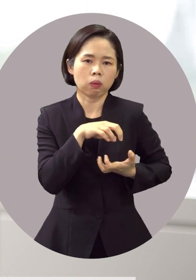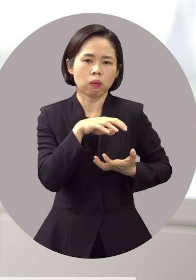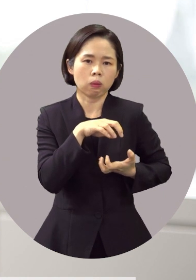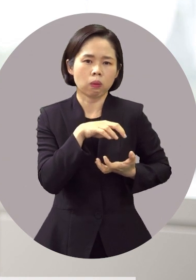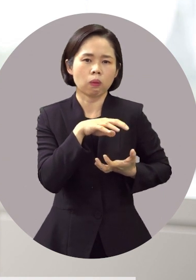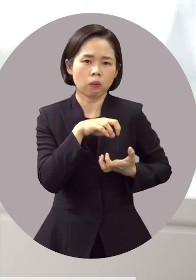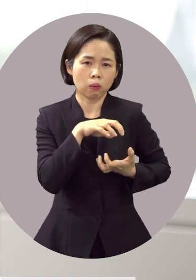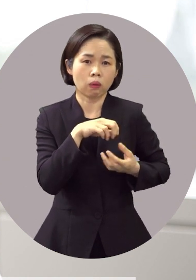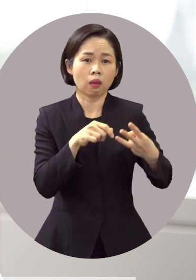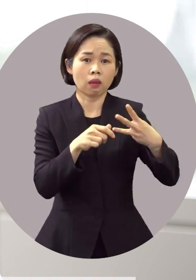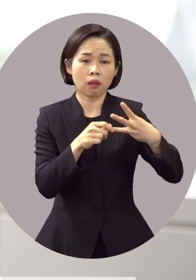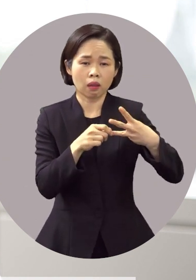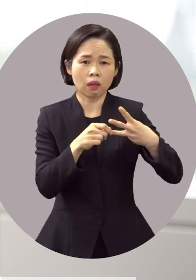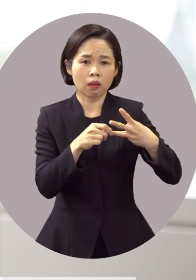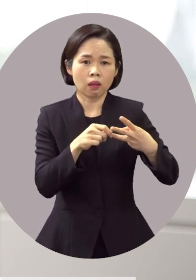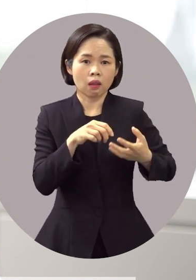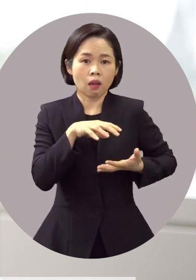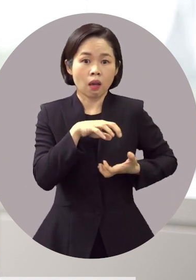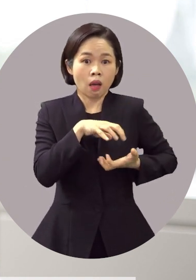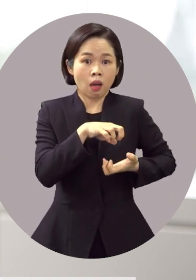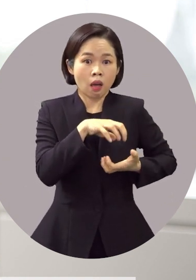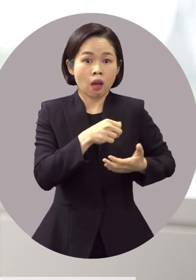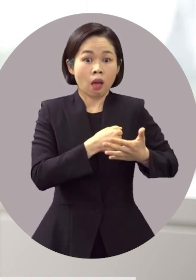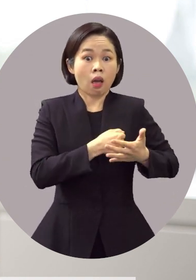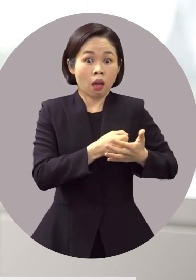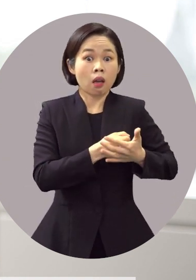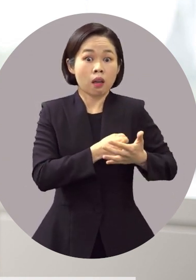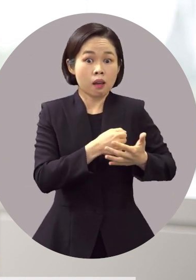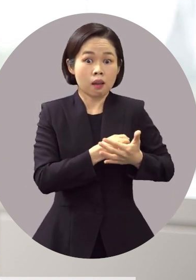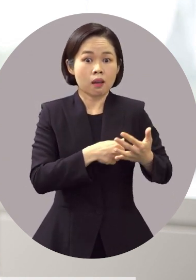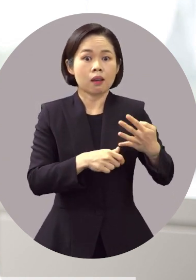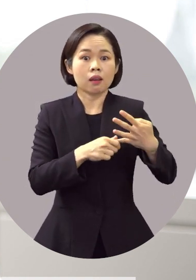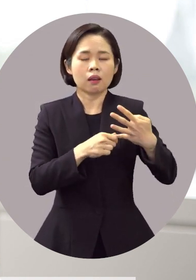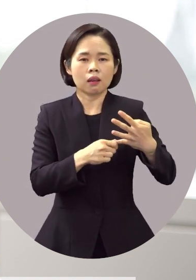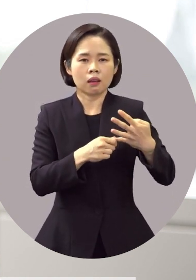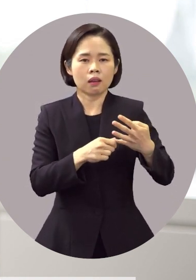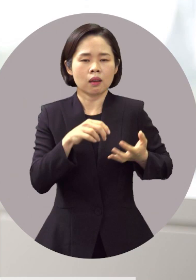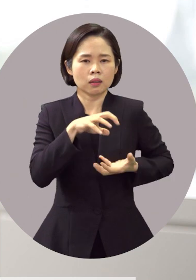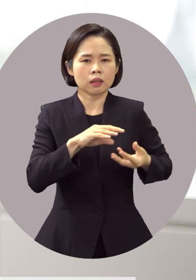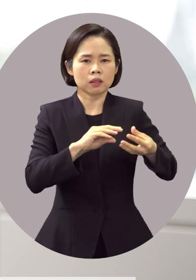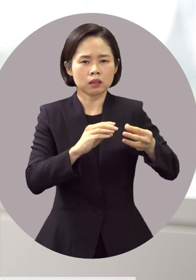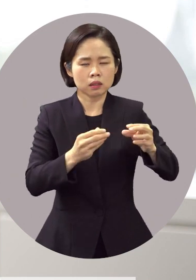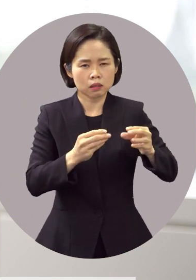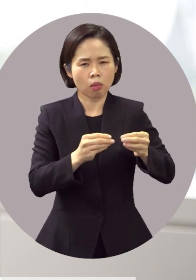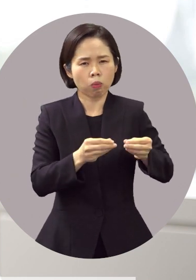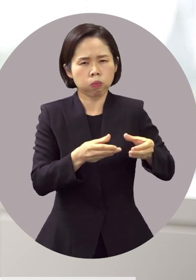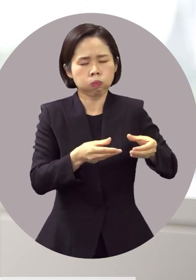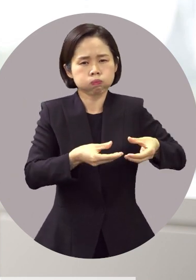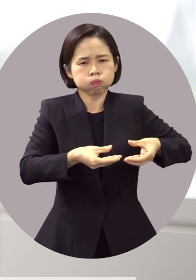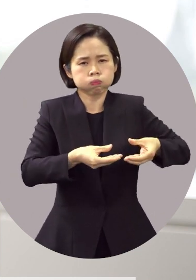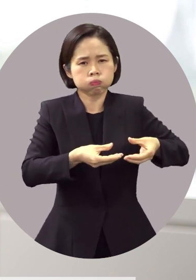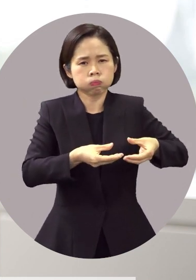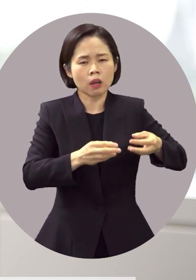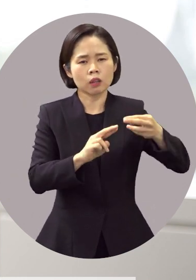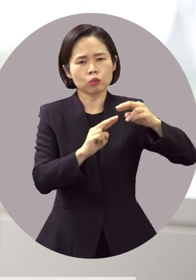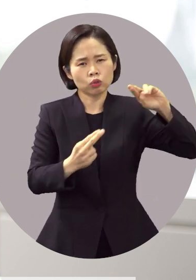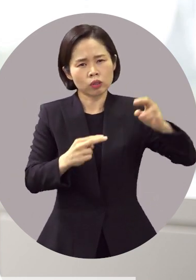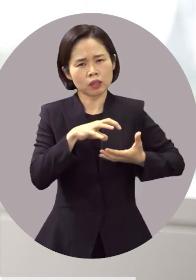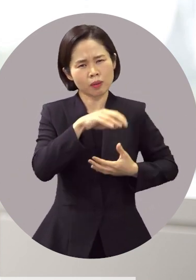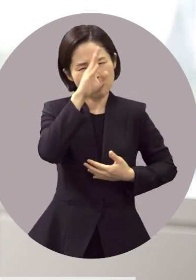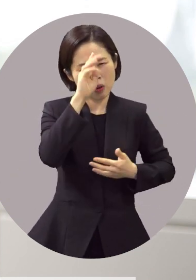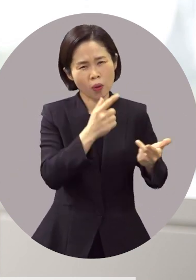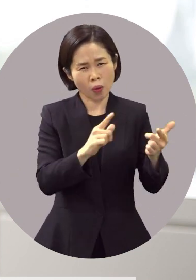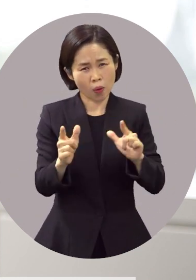떨어지는 심부전, 심장이 비정상적으로 빨리 뛰는 부정맥, 심장 근육이 두꺼워지는 유전성 심장질환